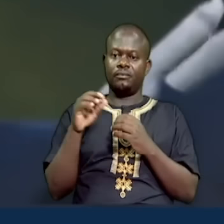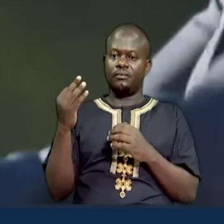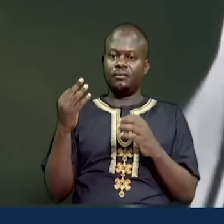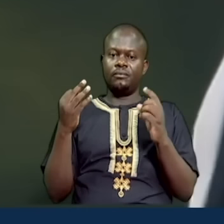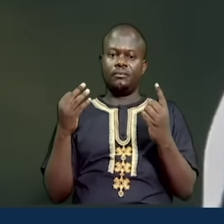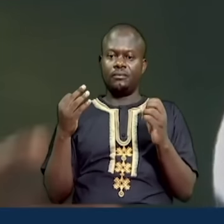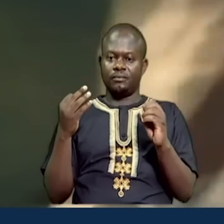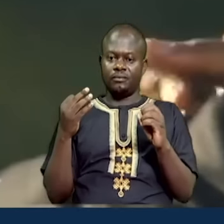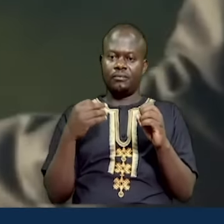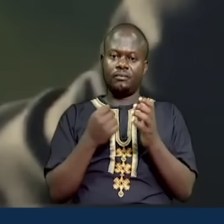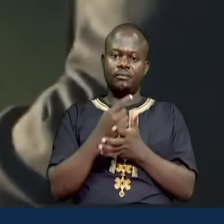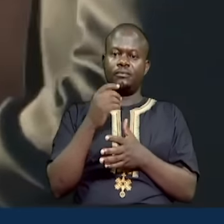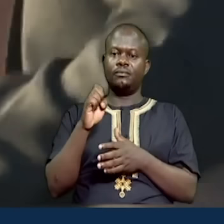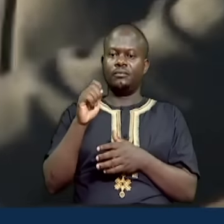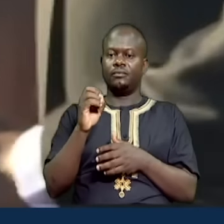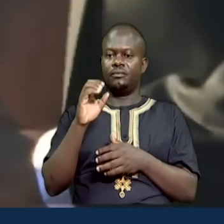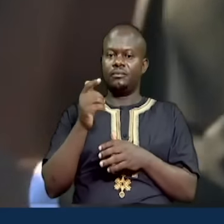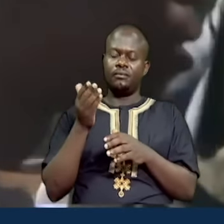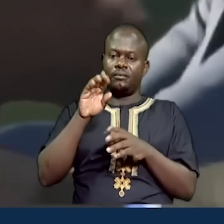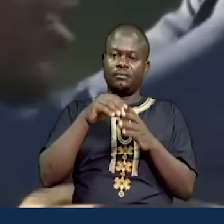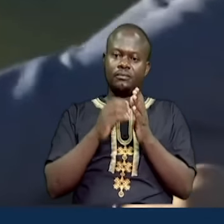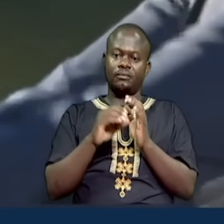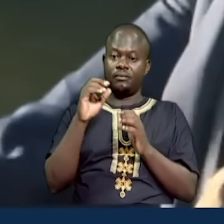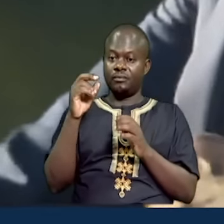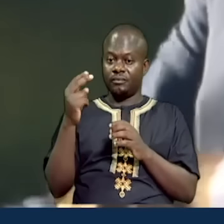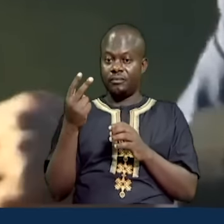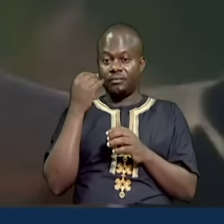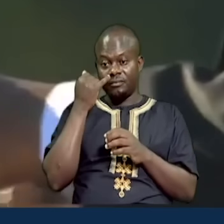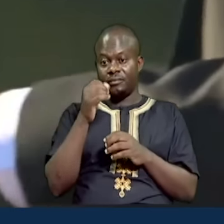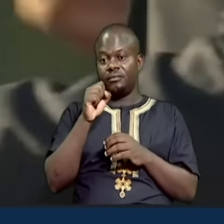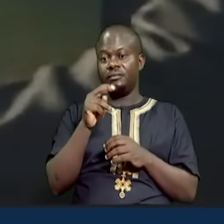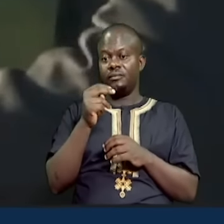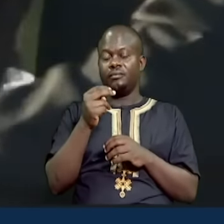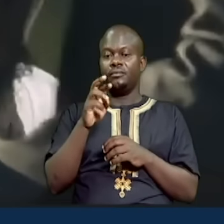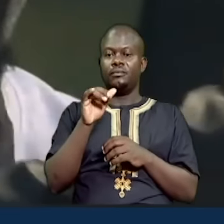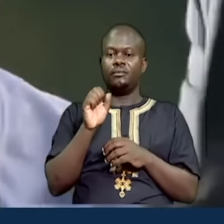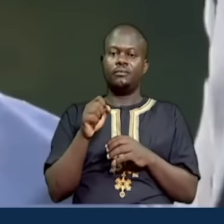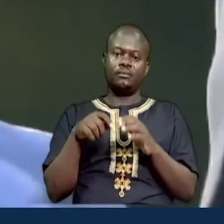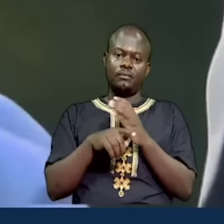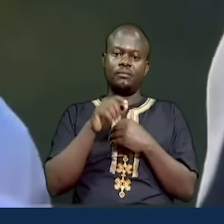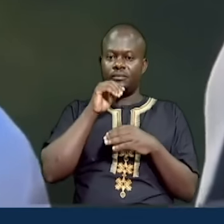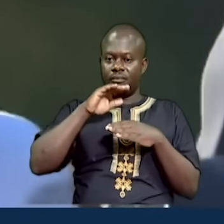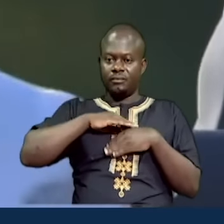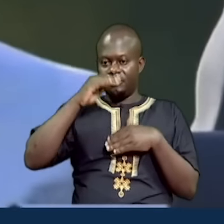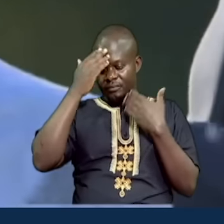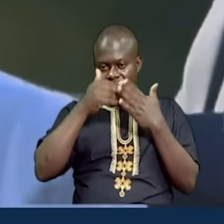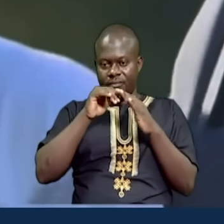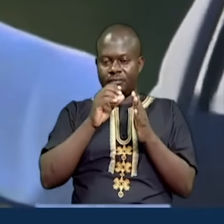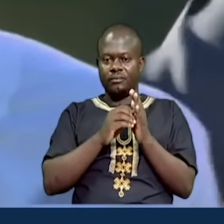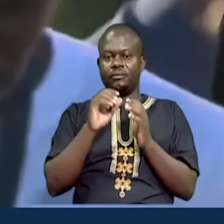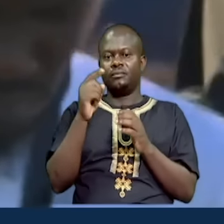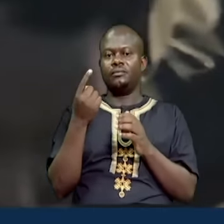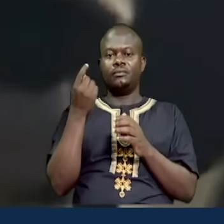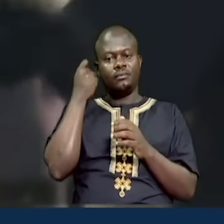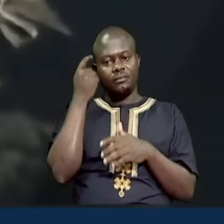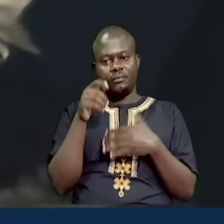busa bita bituma rero ikipe ya Etoile de l'Est isubira mu kiciro cya kabiri nubwo Sunrise yatsinze manini kimwe ku busa ni cyari gihagije kugira ngo igume mu kiciro cya mbere bivuze ko